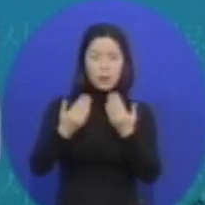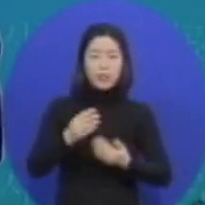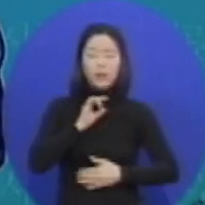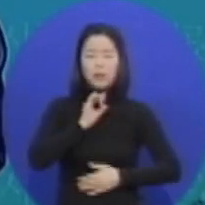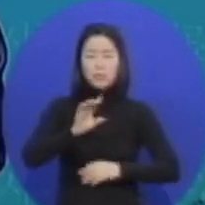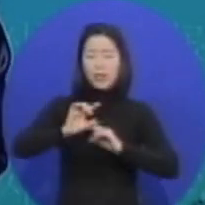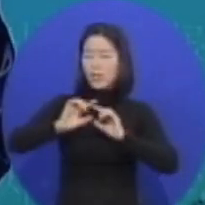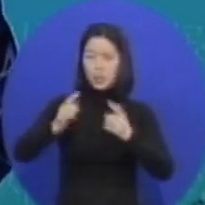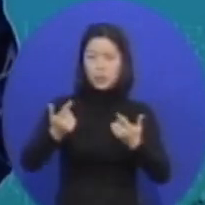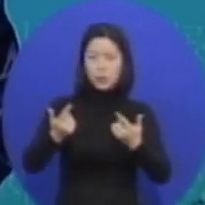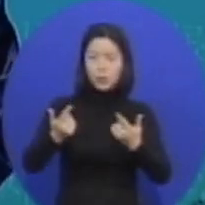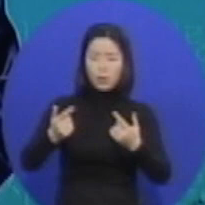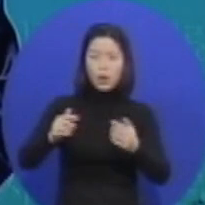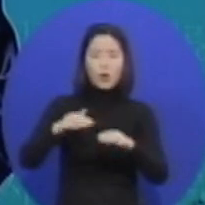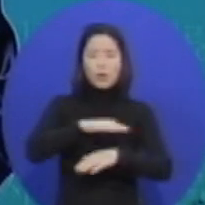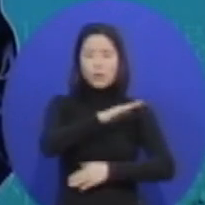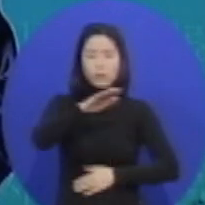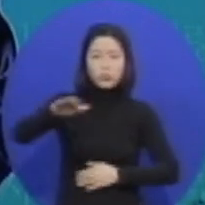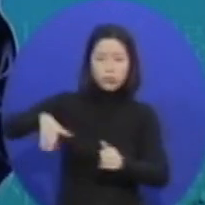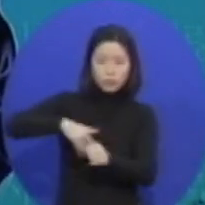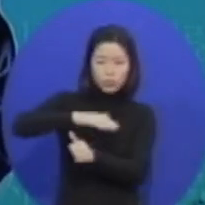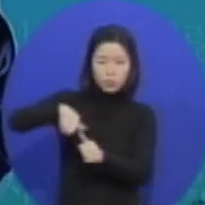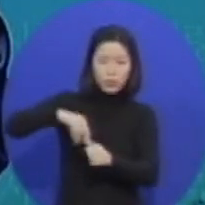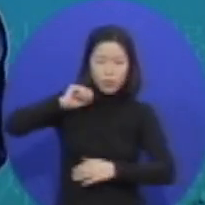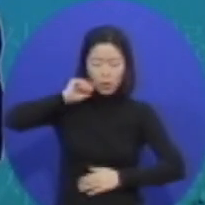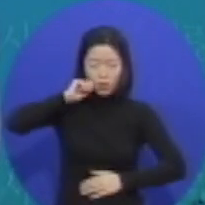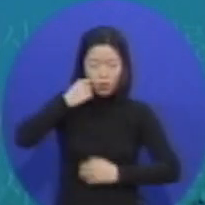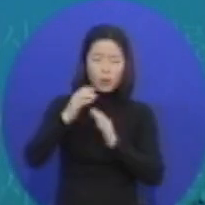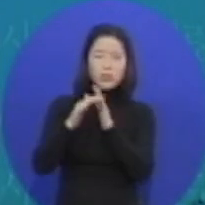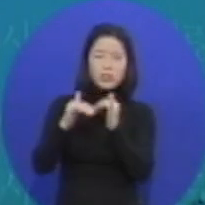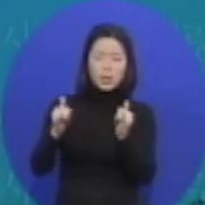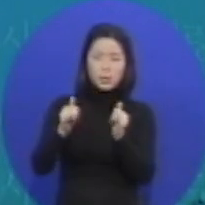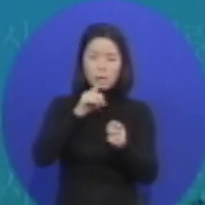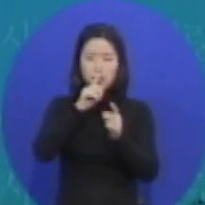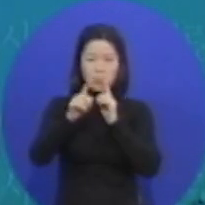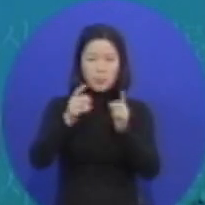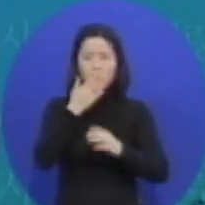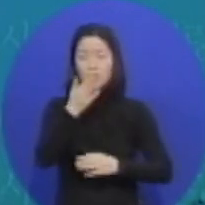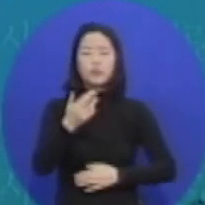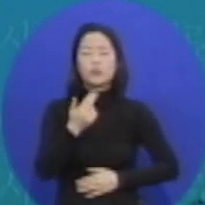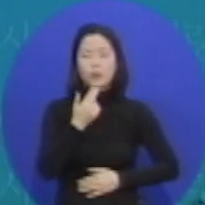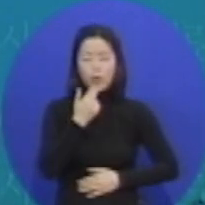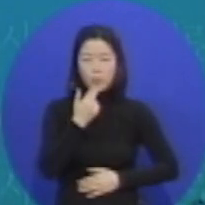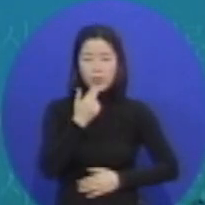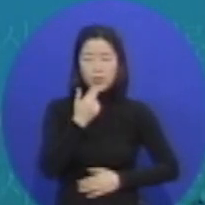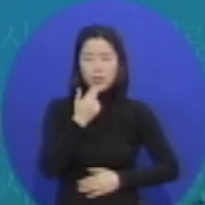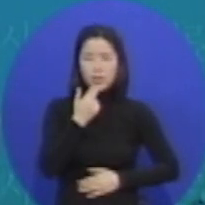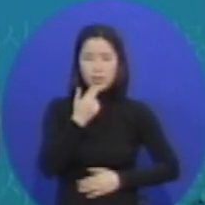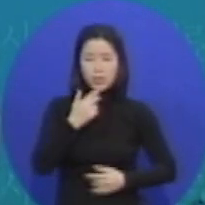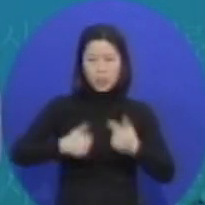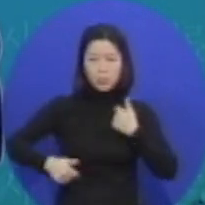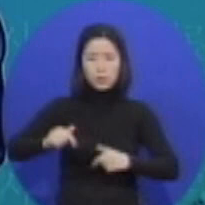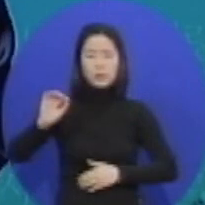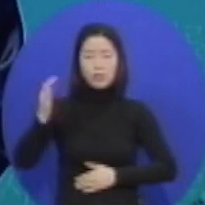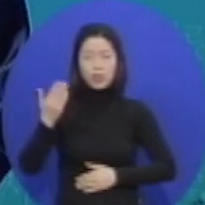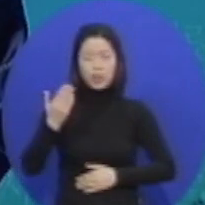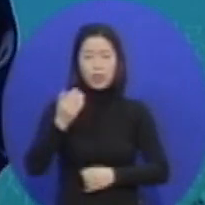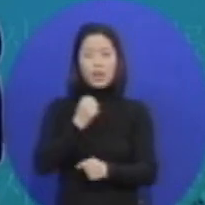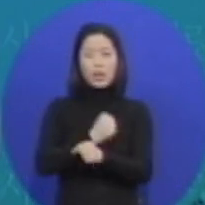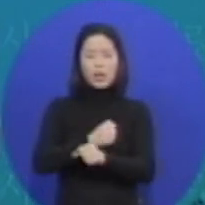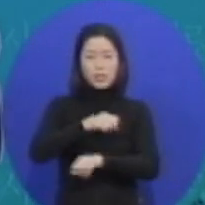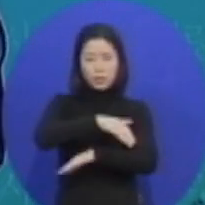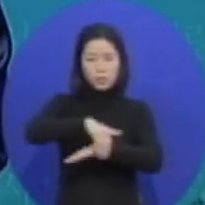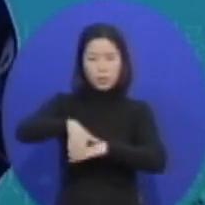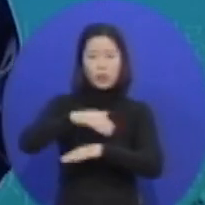우리 주변에 있는 어려운 사람들에게 말할 수 없는 기쁨이 되게 하는 그 하나님이 계획입니다 하나님은